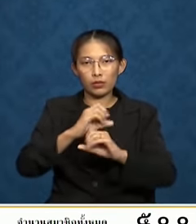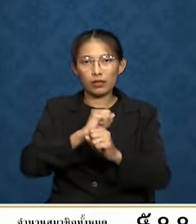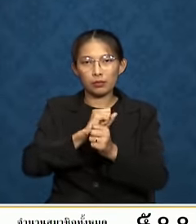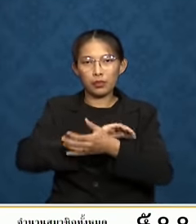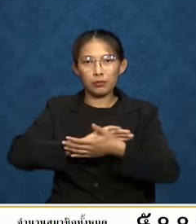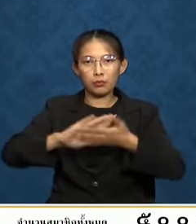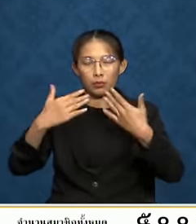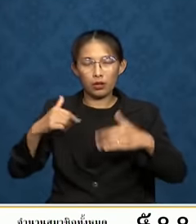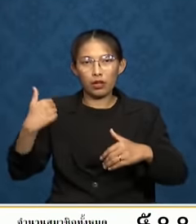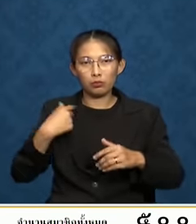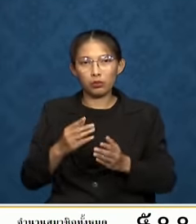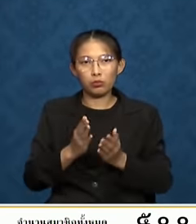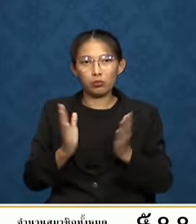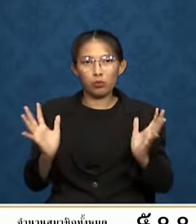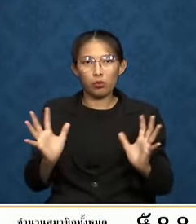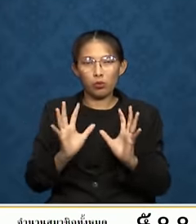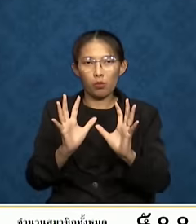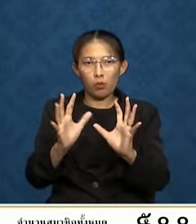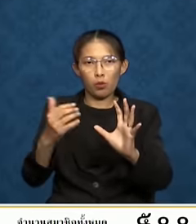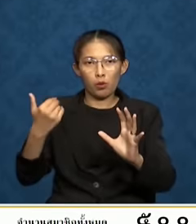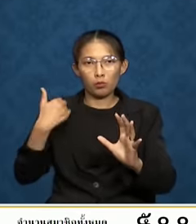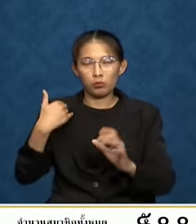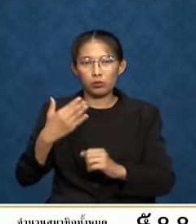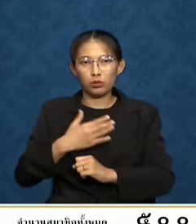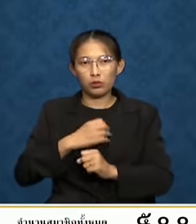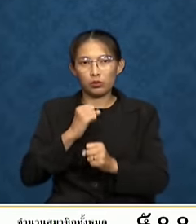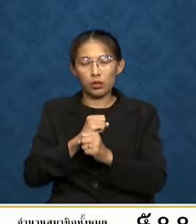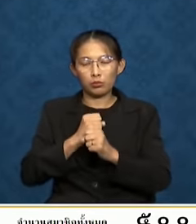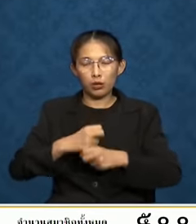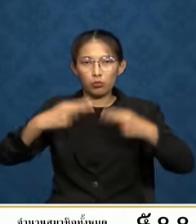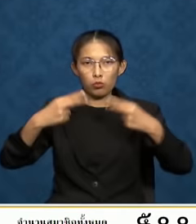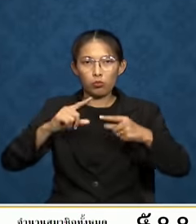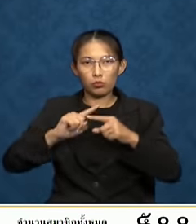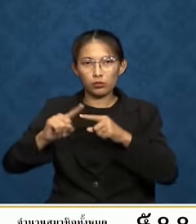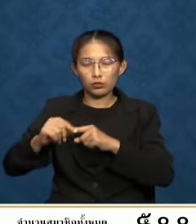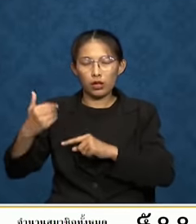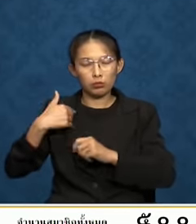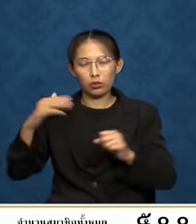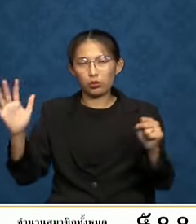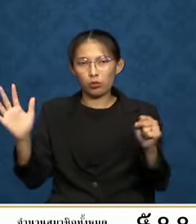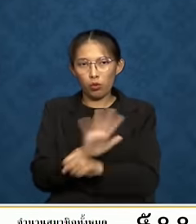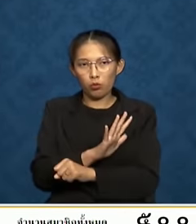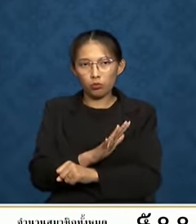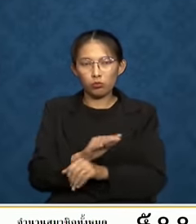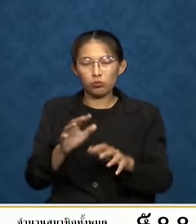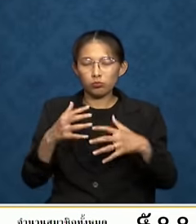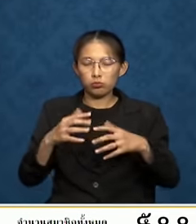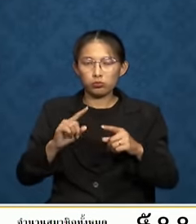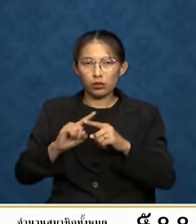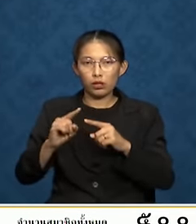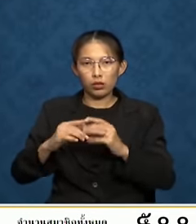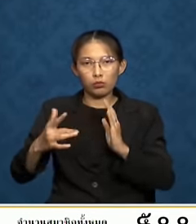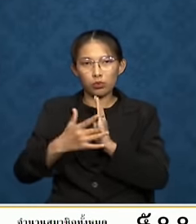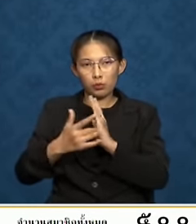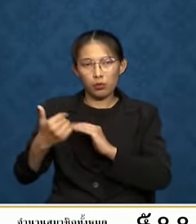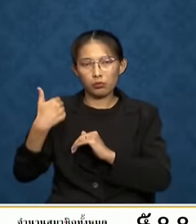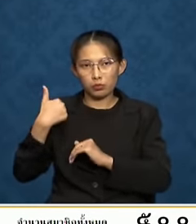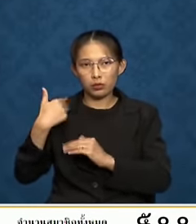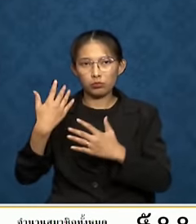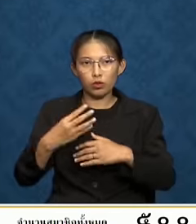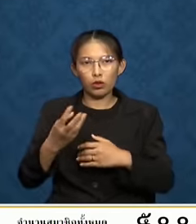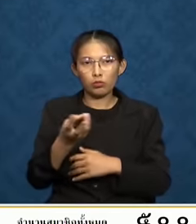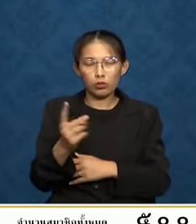ก็จะเคลื่อนต่อไปนี้ครับกองทัพเราก็จะรบได้ทุกรูปแบบอ่ะรบไซเบอร์ด้วยอ่ะแล้วที่เรื่องเล็ก